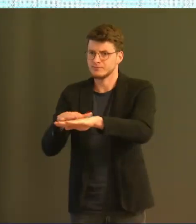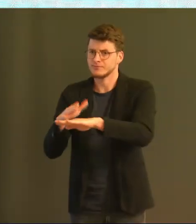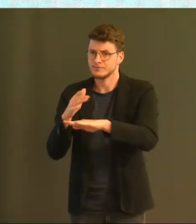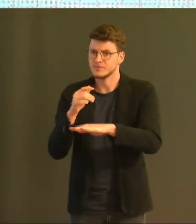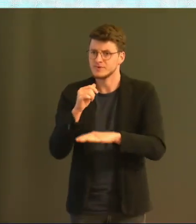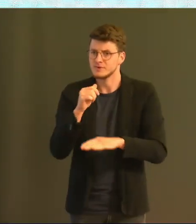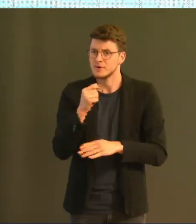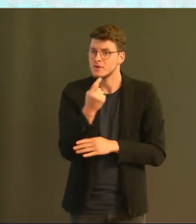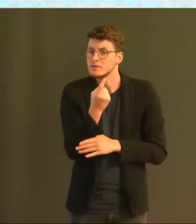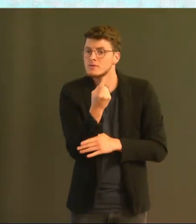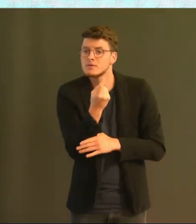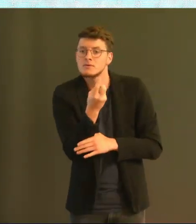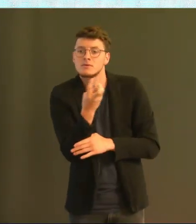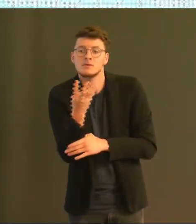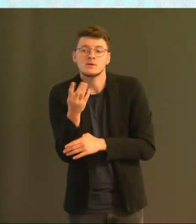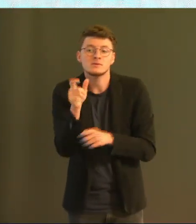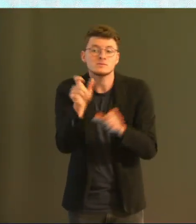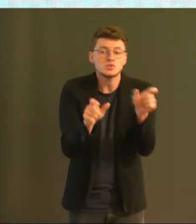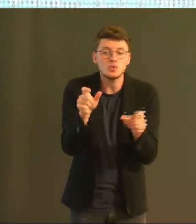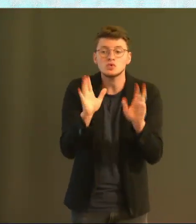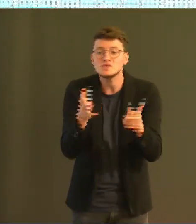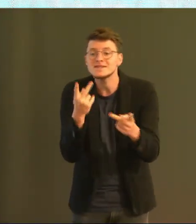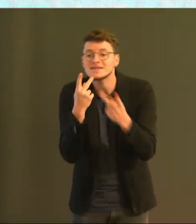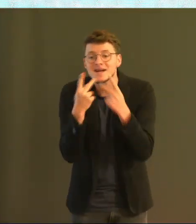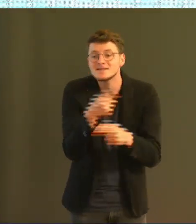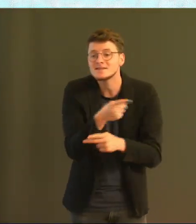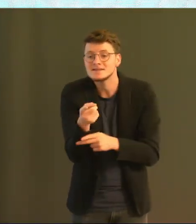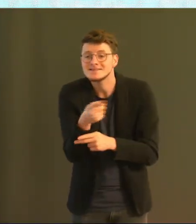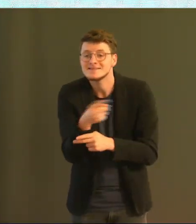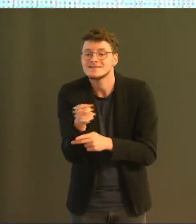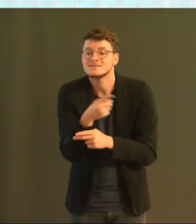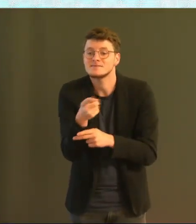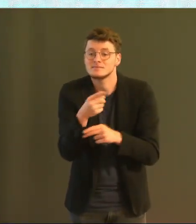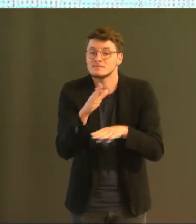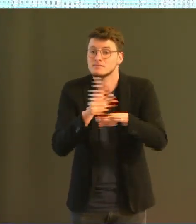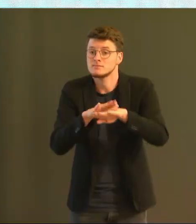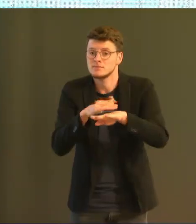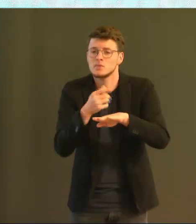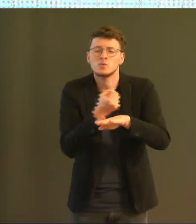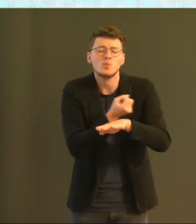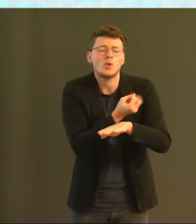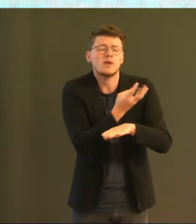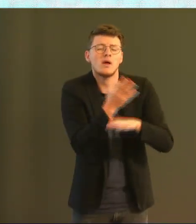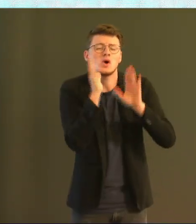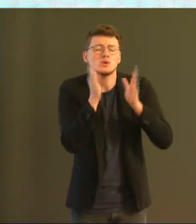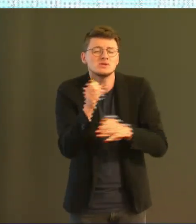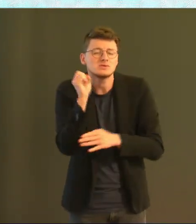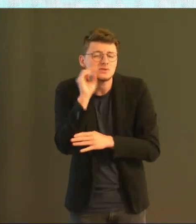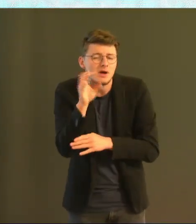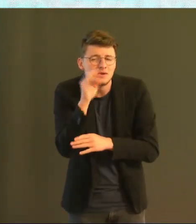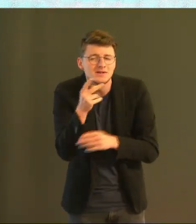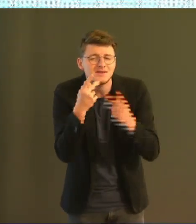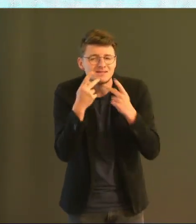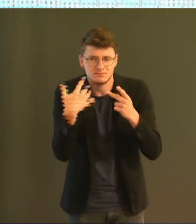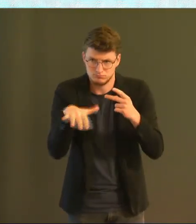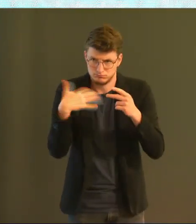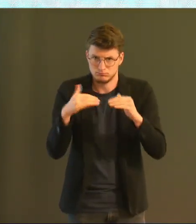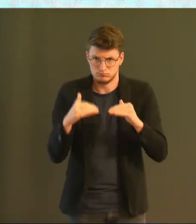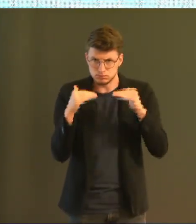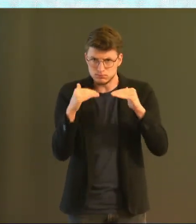personnes total entend tester d'autres que vous retourne perdre à l'historique moment tant il la trouvera son bonheur